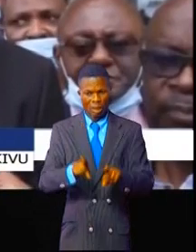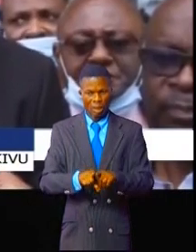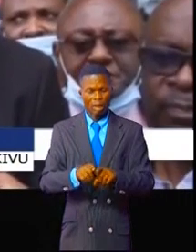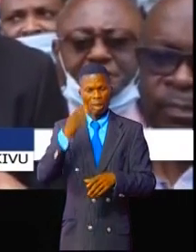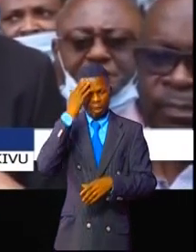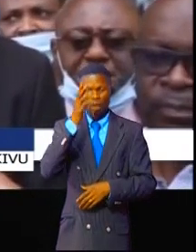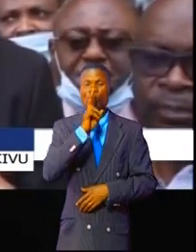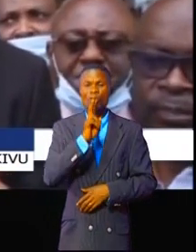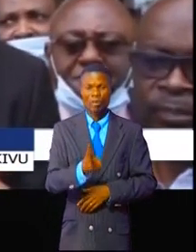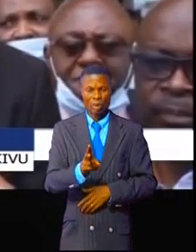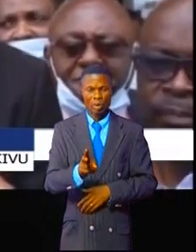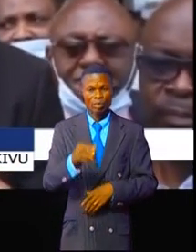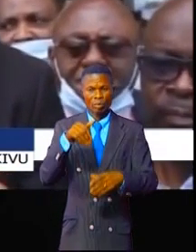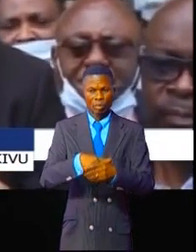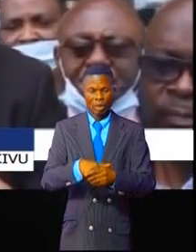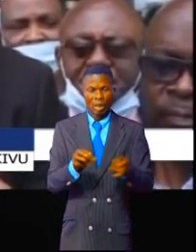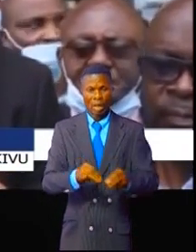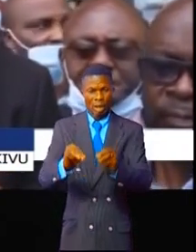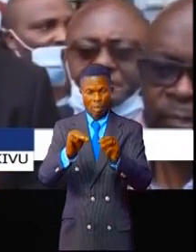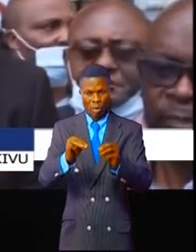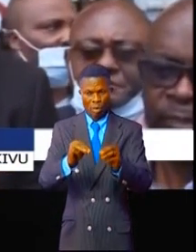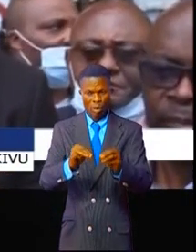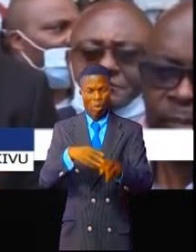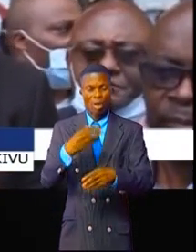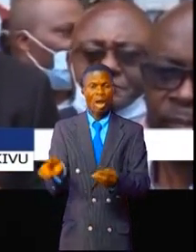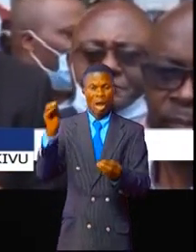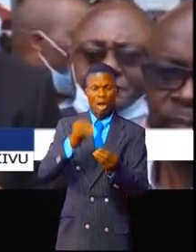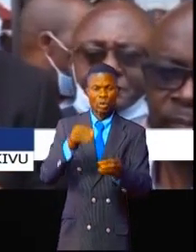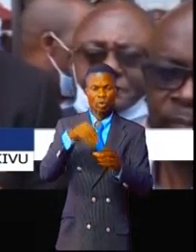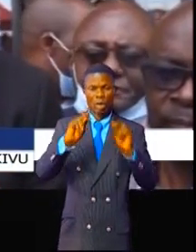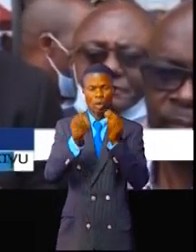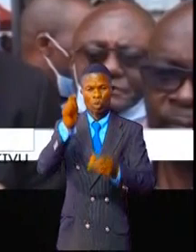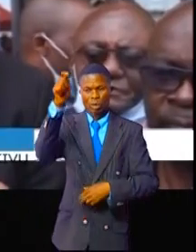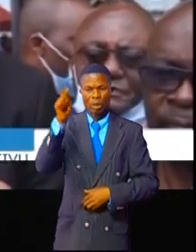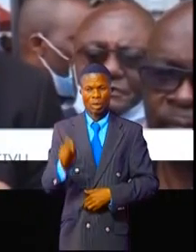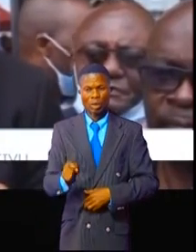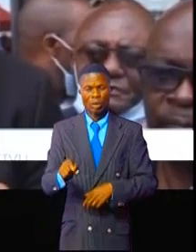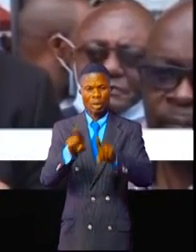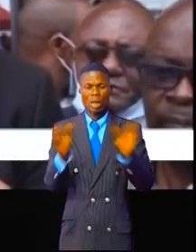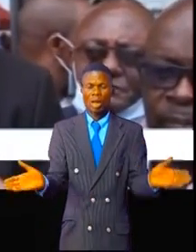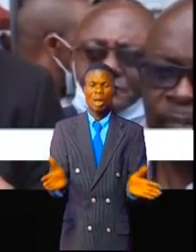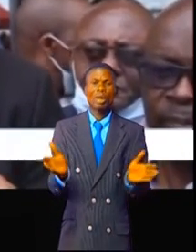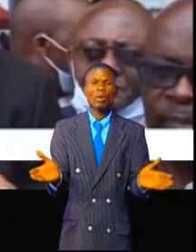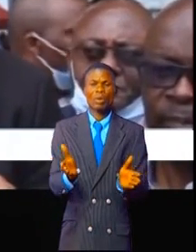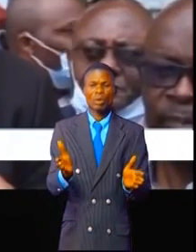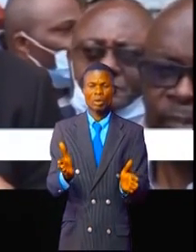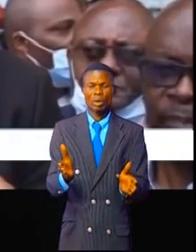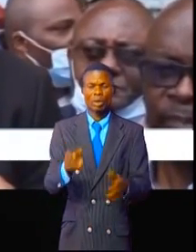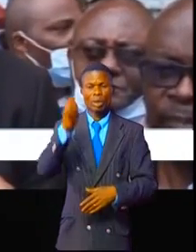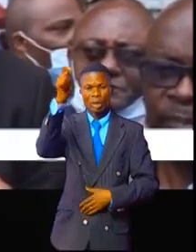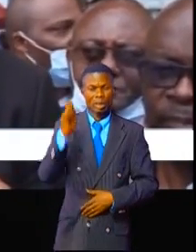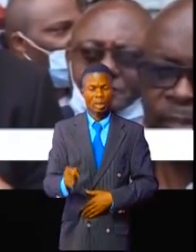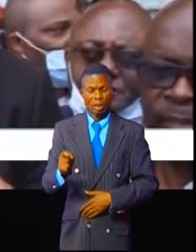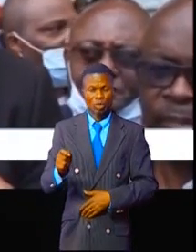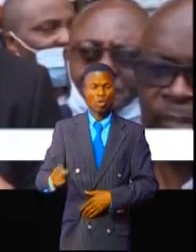que dans le mécanisme de suivi des fonds alloués à l'art mais aussi dans l'encadrement je dirais des militaires qui sont au